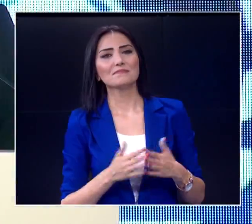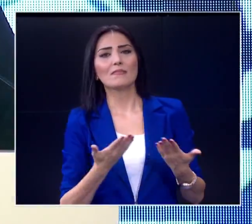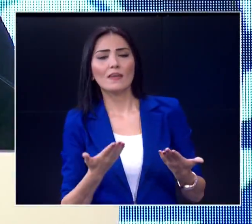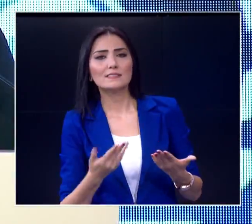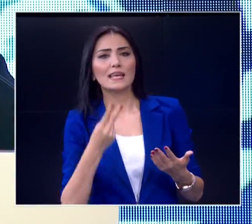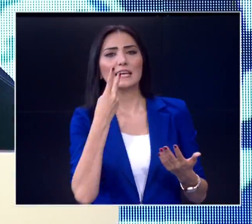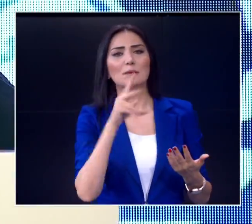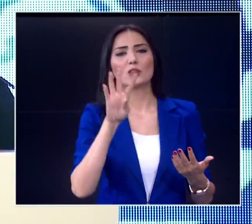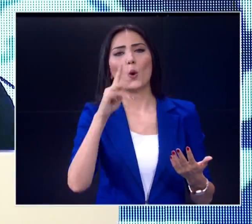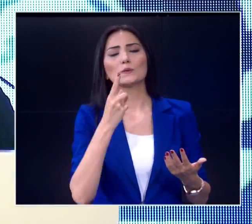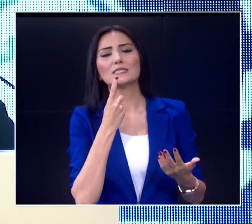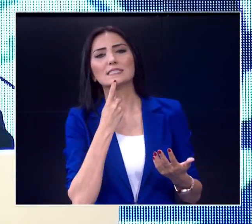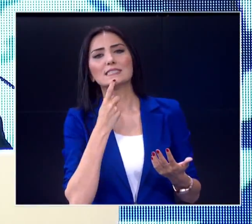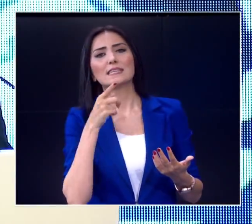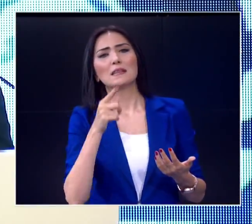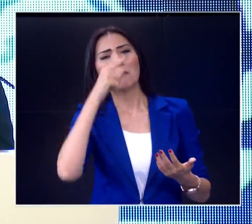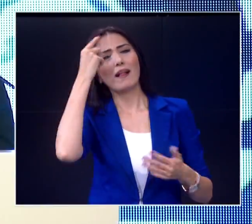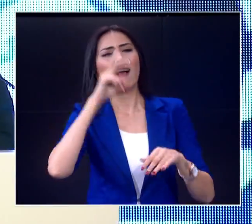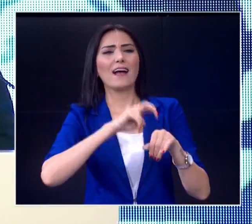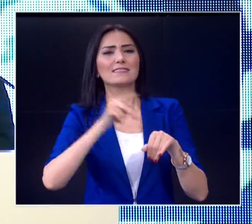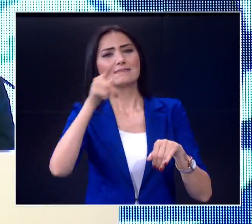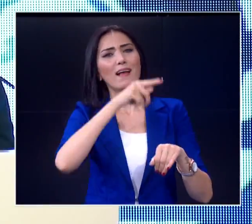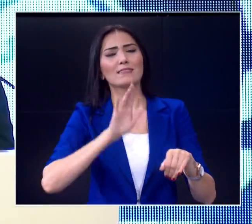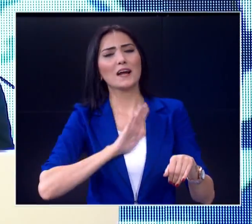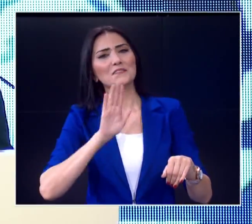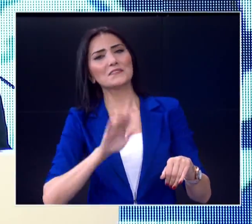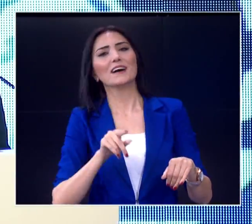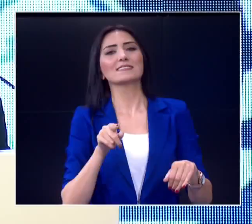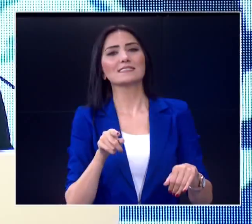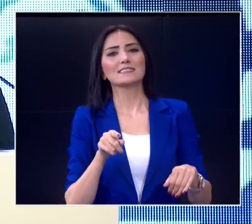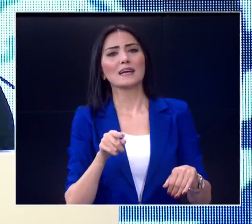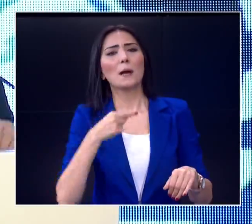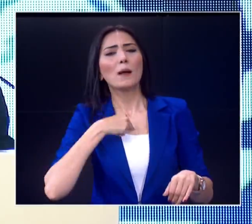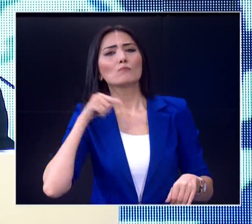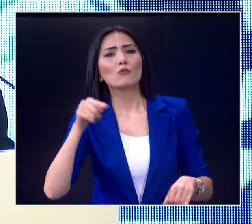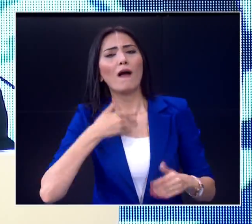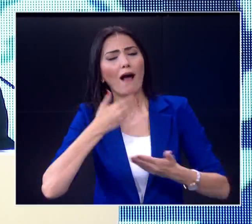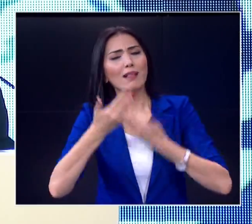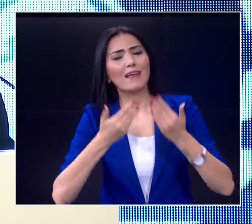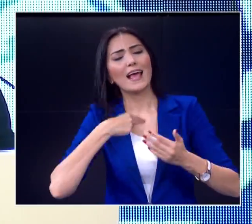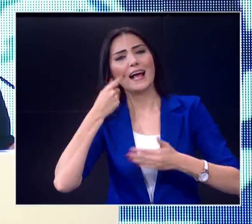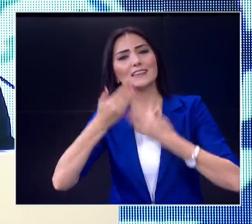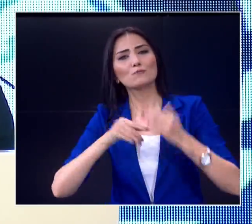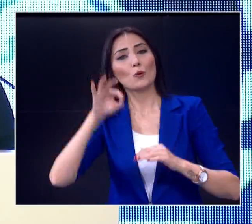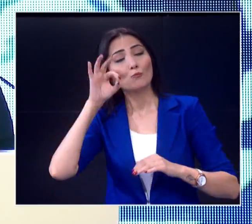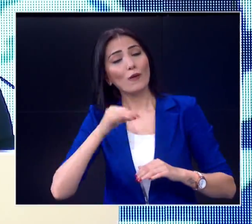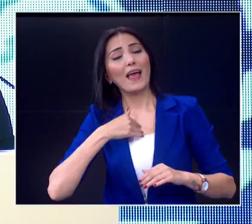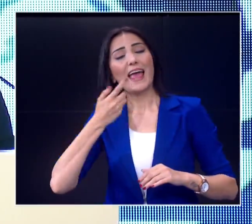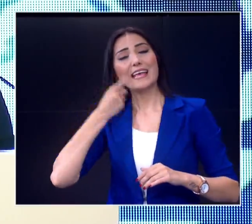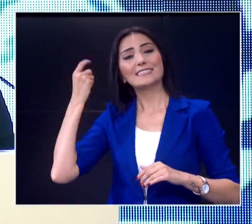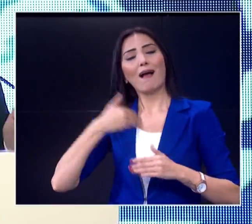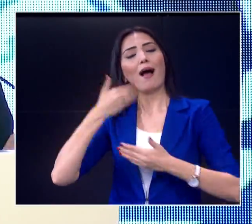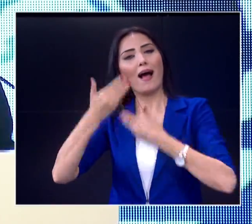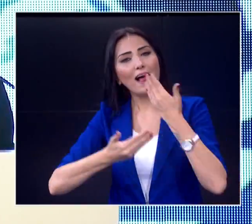Aslında 2004 yılında belki hatırlayanlar vardır. Ben bunları anlatmıştım. Bu günleri